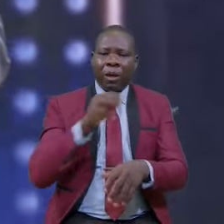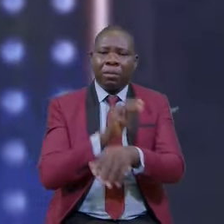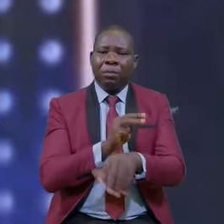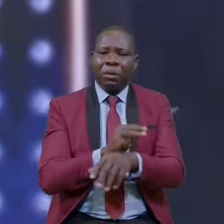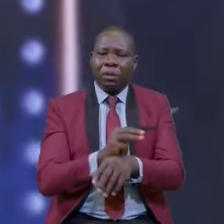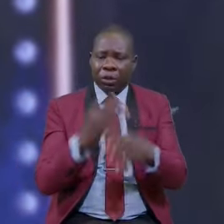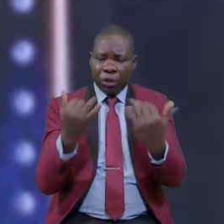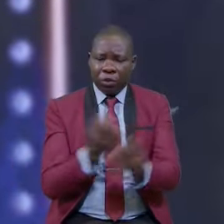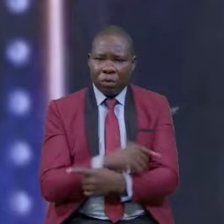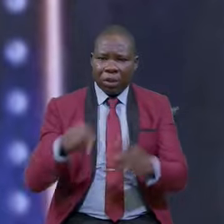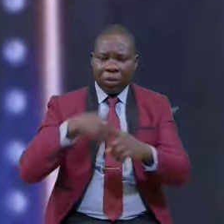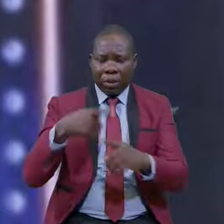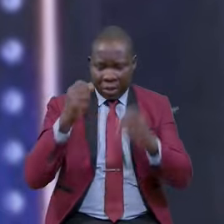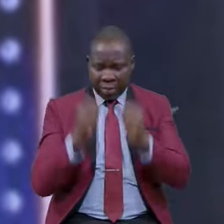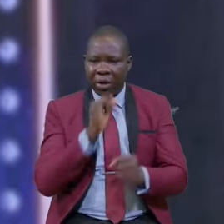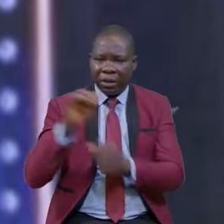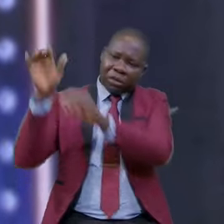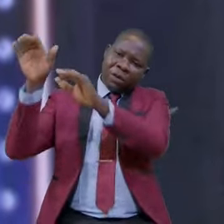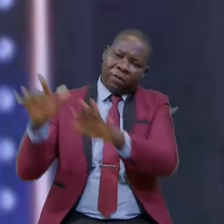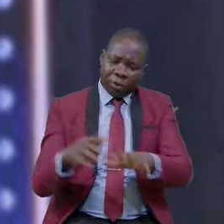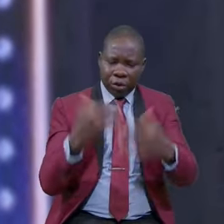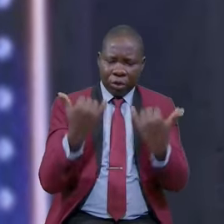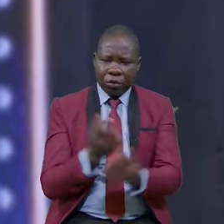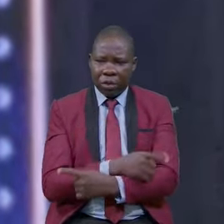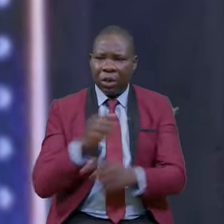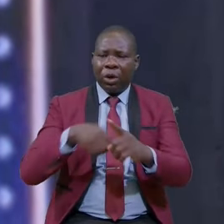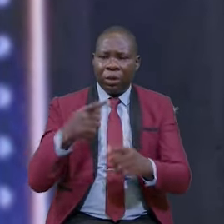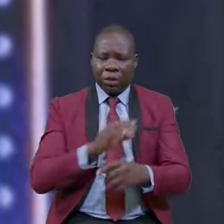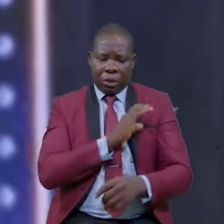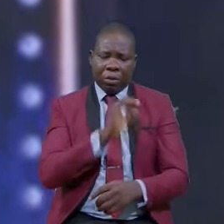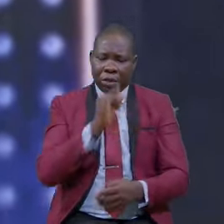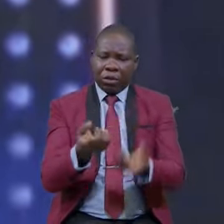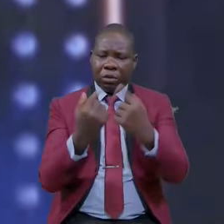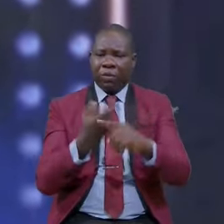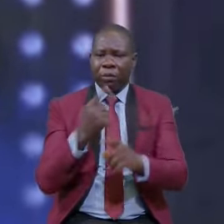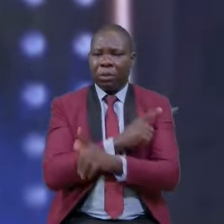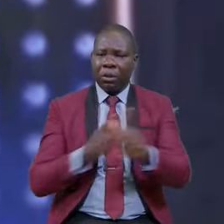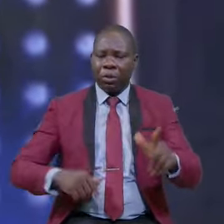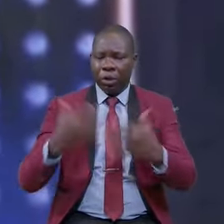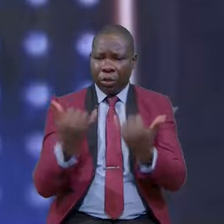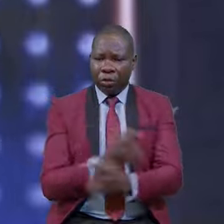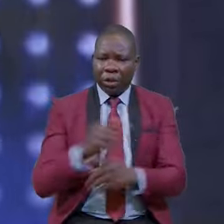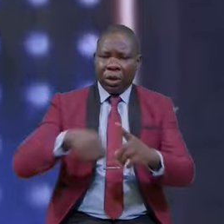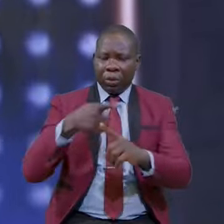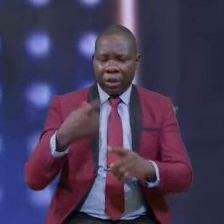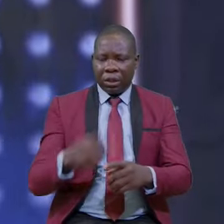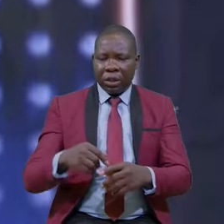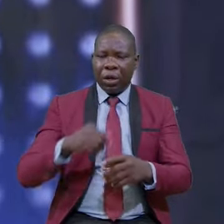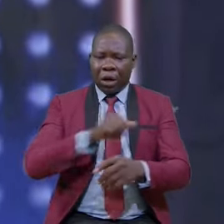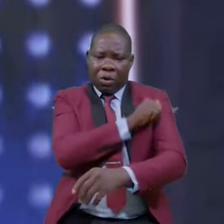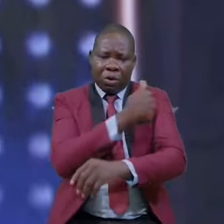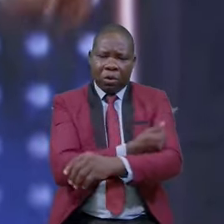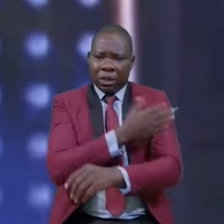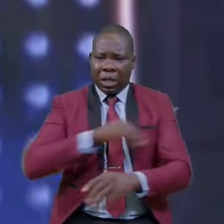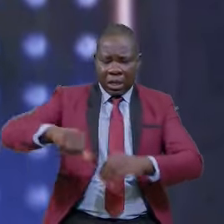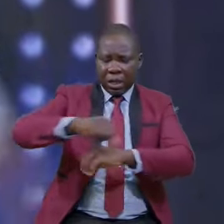aujourd'hui, pendant que le courage above, vient d'en haut, aujourd'hui, pendant que l'onction et l'onction, la puissance coule everyone, et